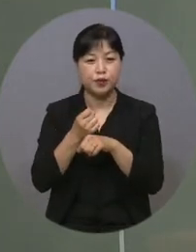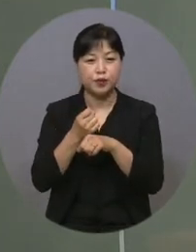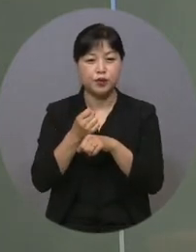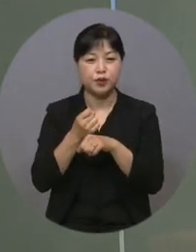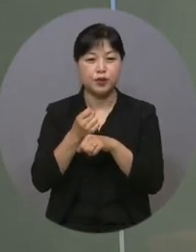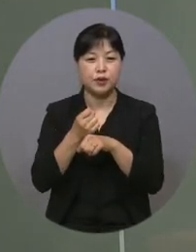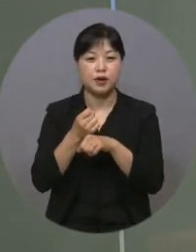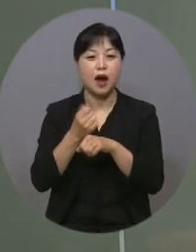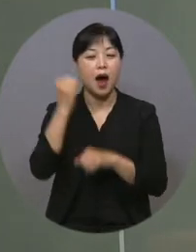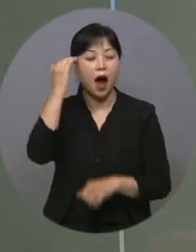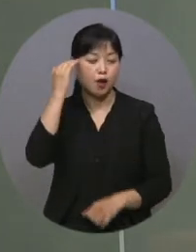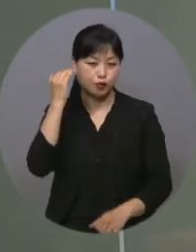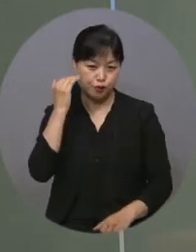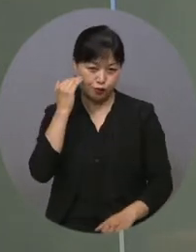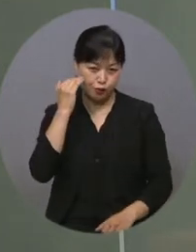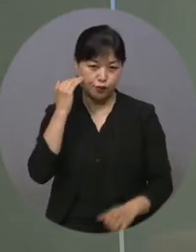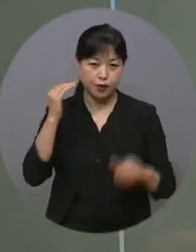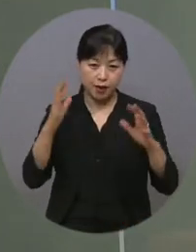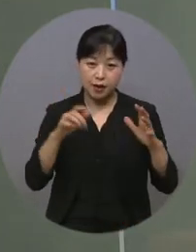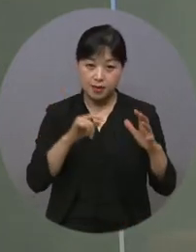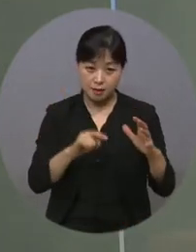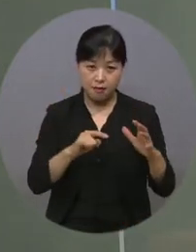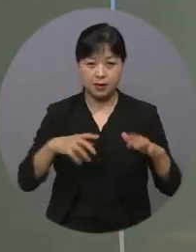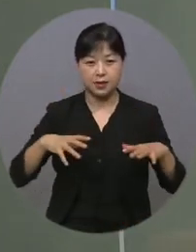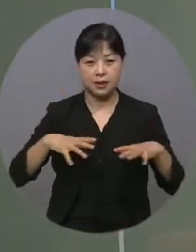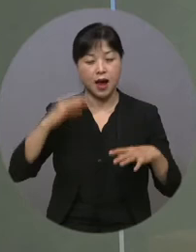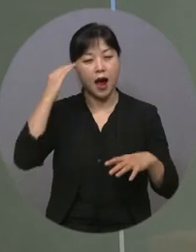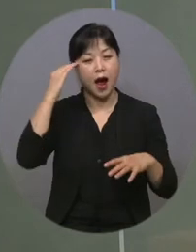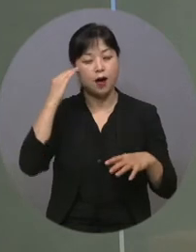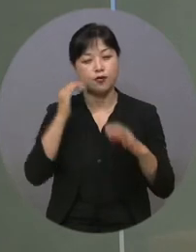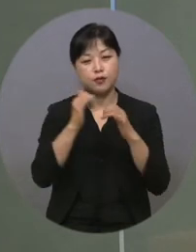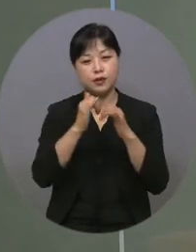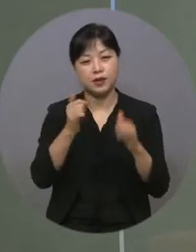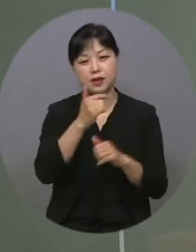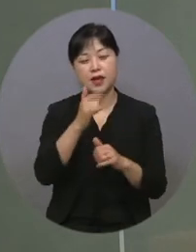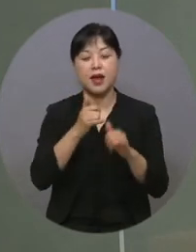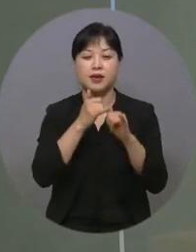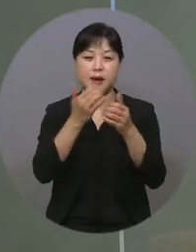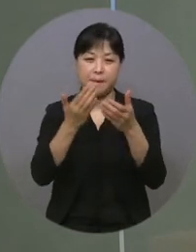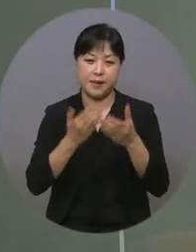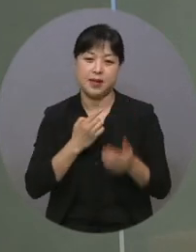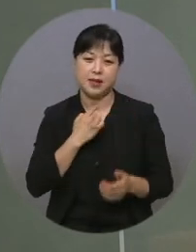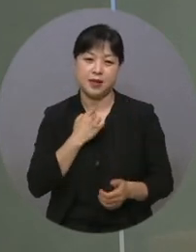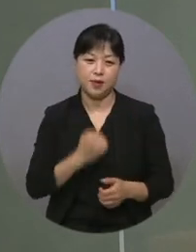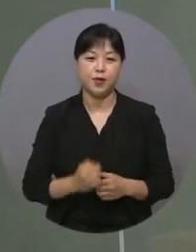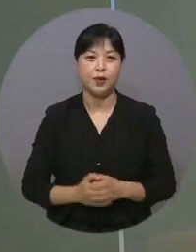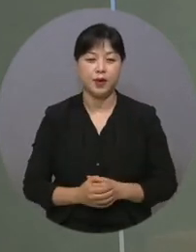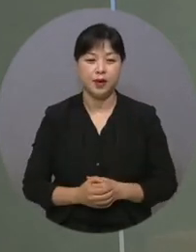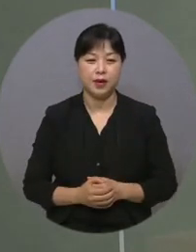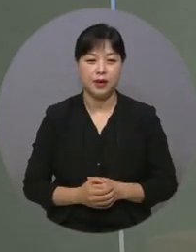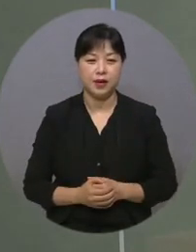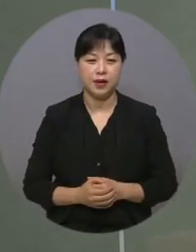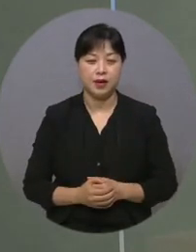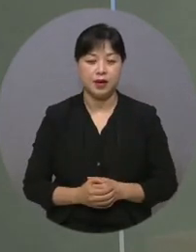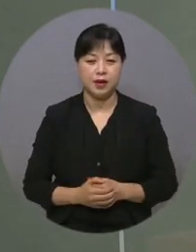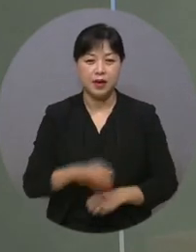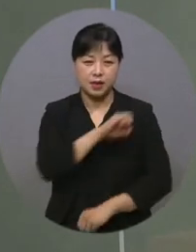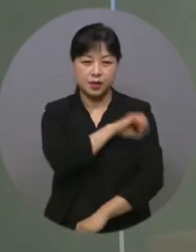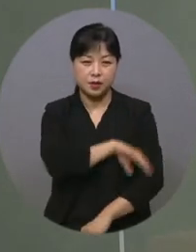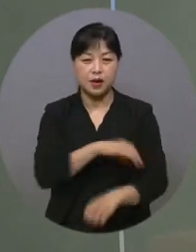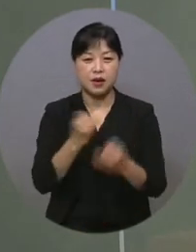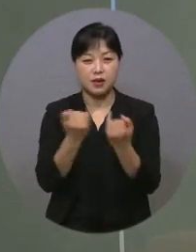한국의 자랑스러운 한국인 대상을 수상도 하셨고 또